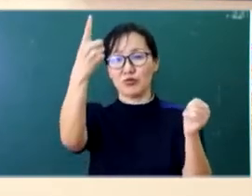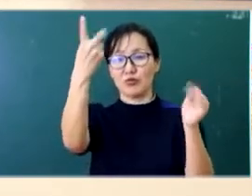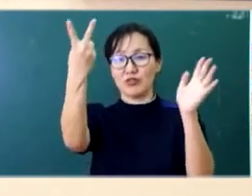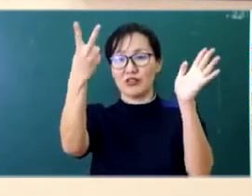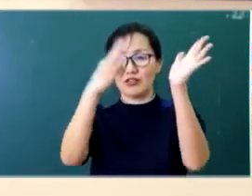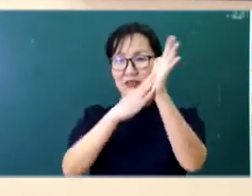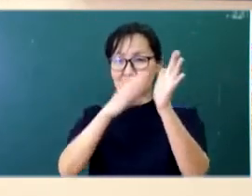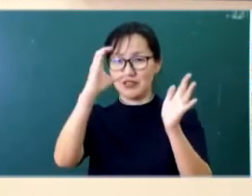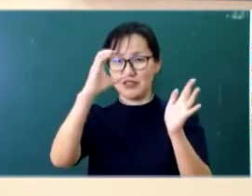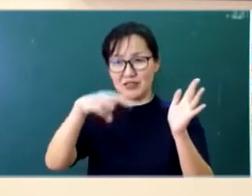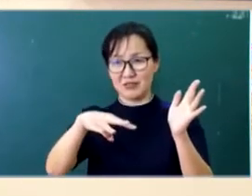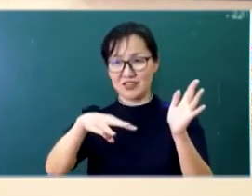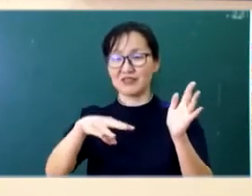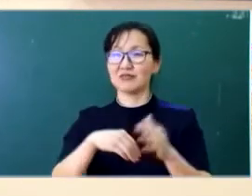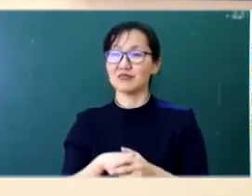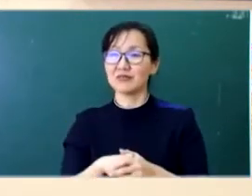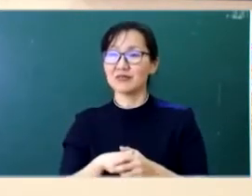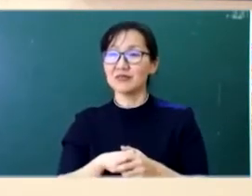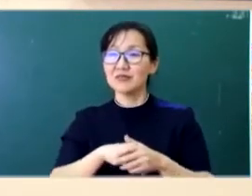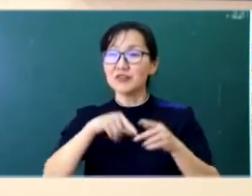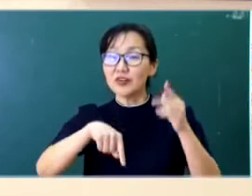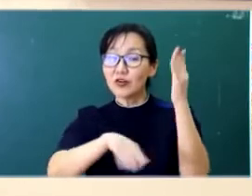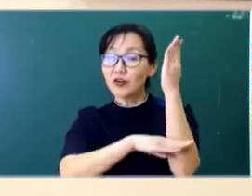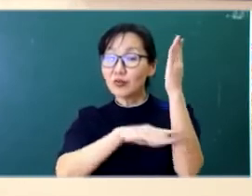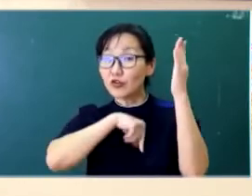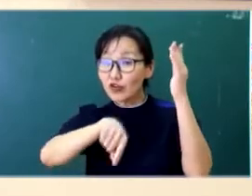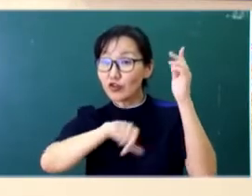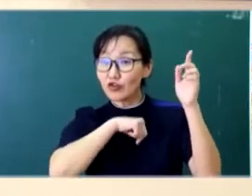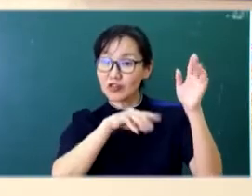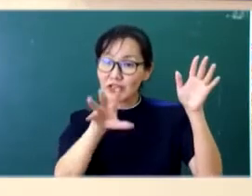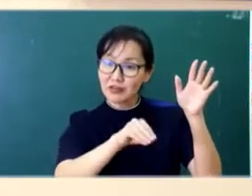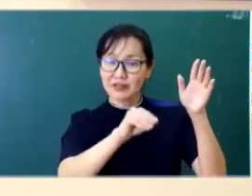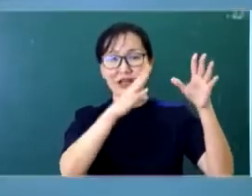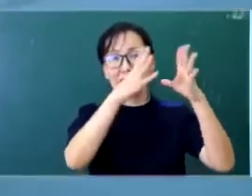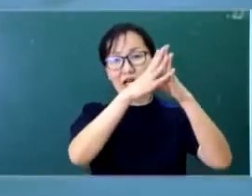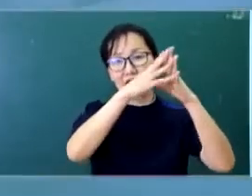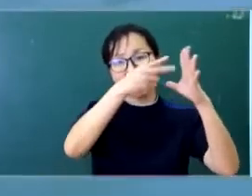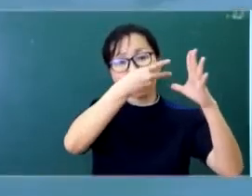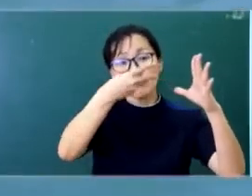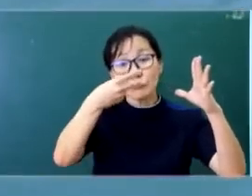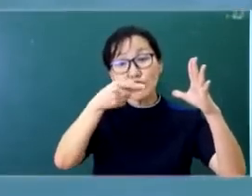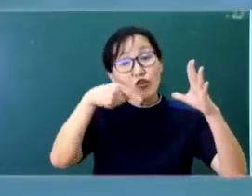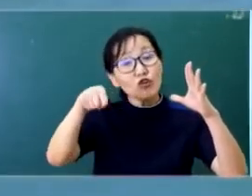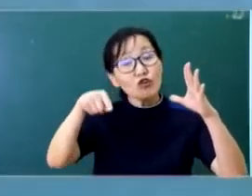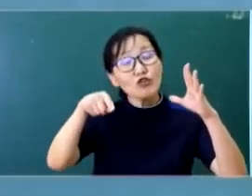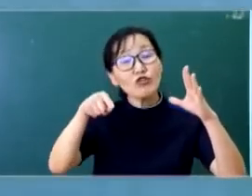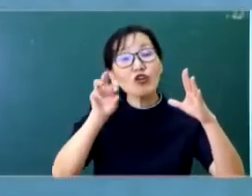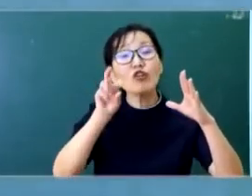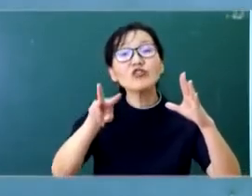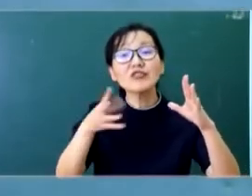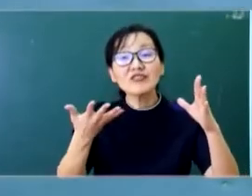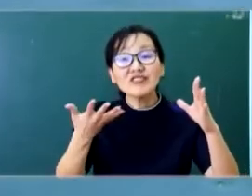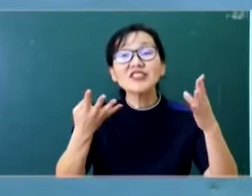тавиад арвтын бутархай тоймлох гэсэн сэдвээ тавьсан баг. За, нэгд нь энэ туусны уртыг бичээ.